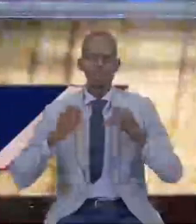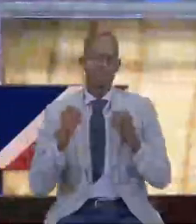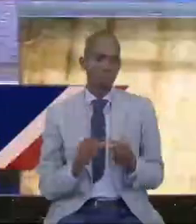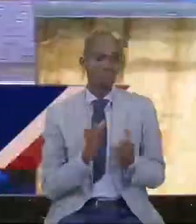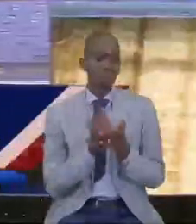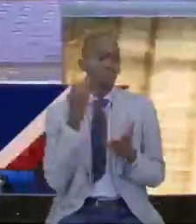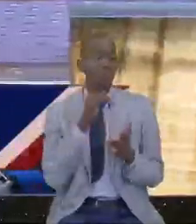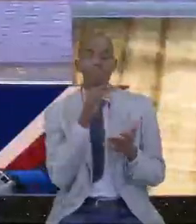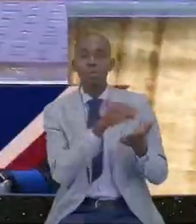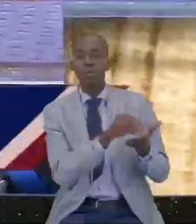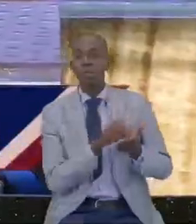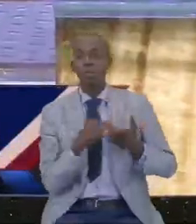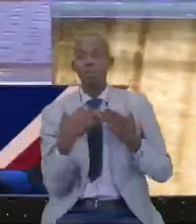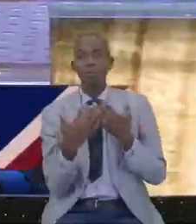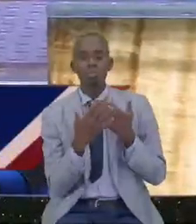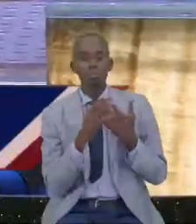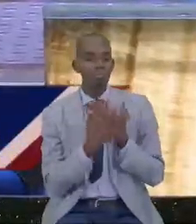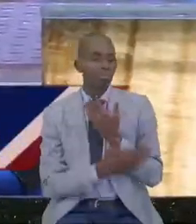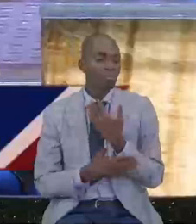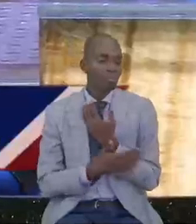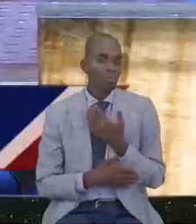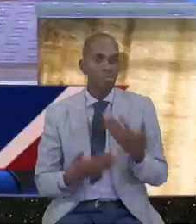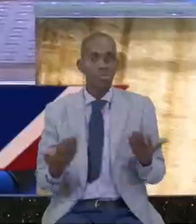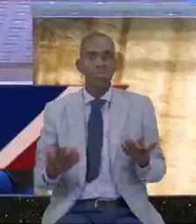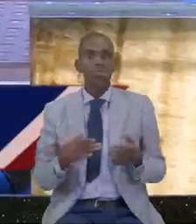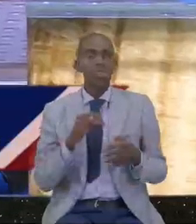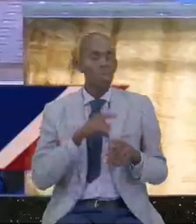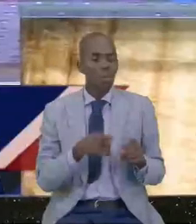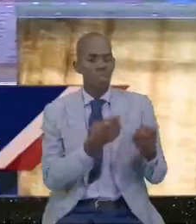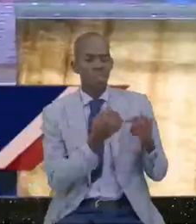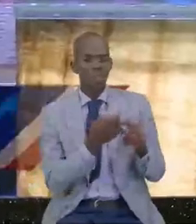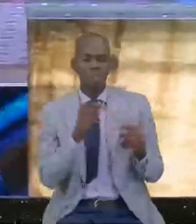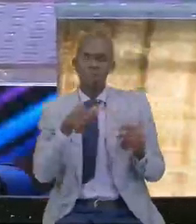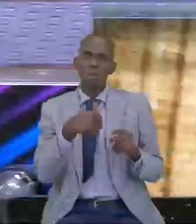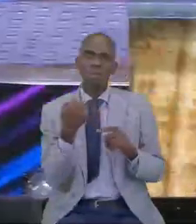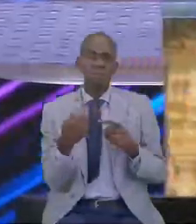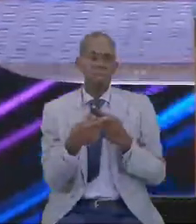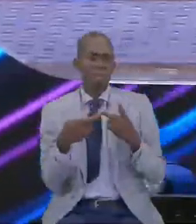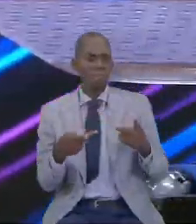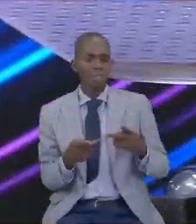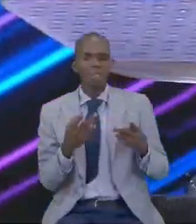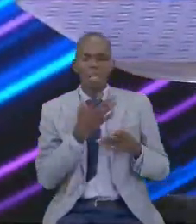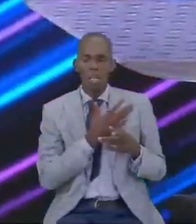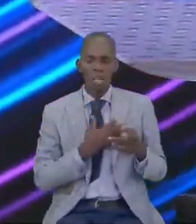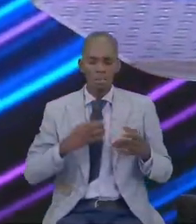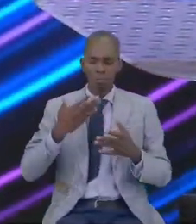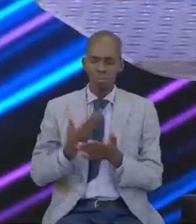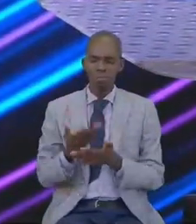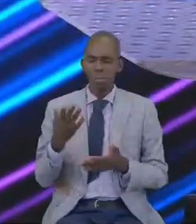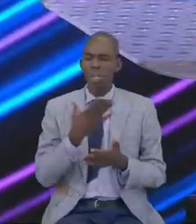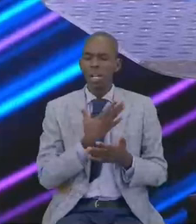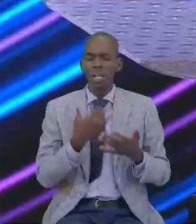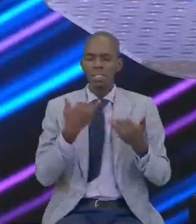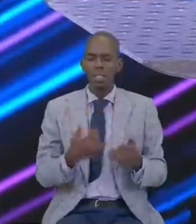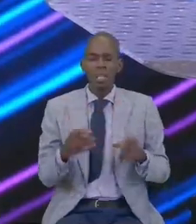est venu d'ailleurs de Juda à Jérusalem et l'ont regardé comme un captif. Ces captifs-là